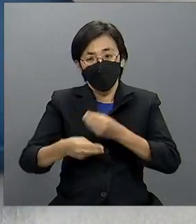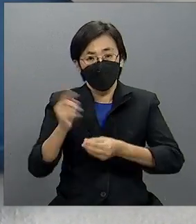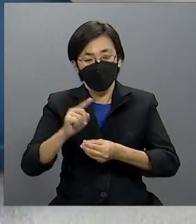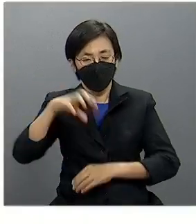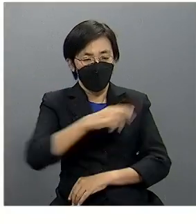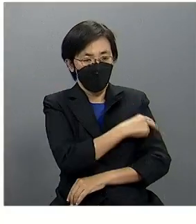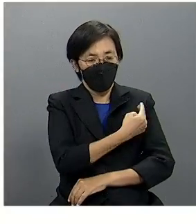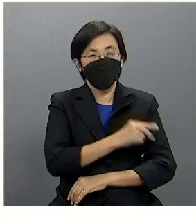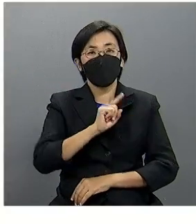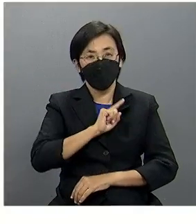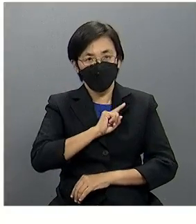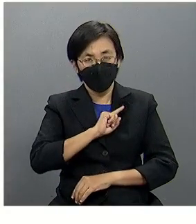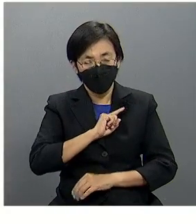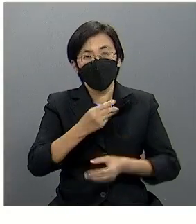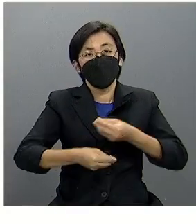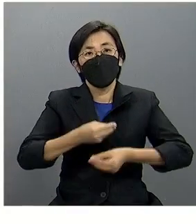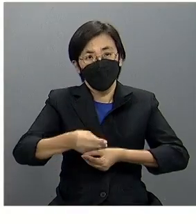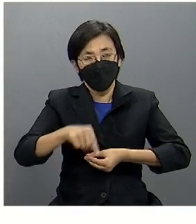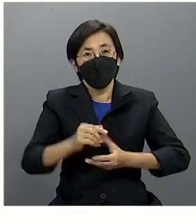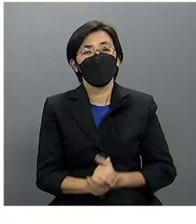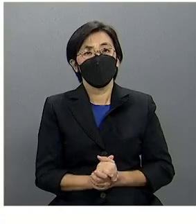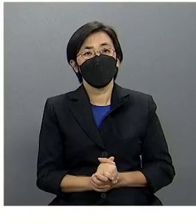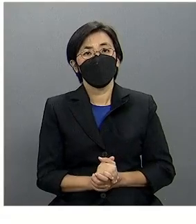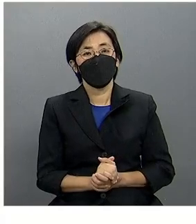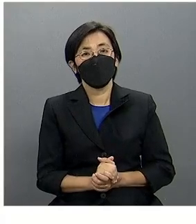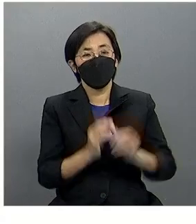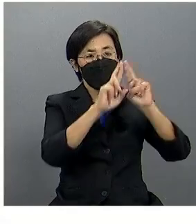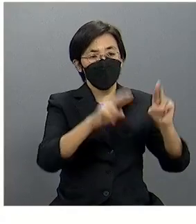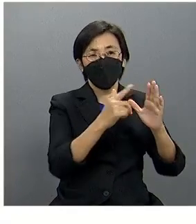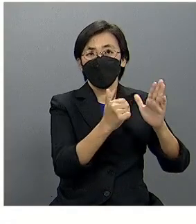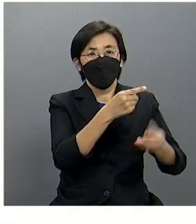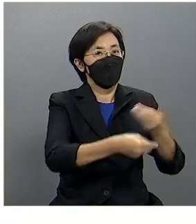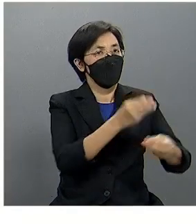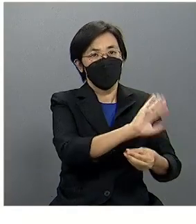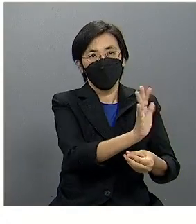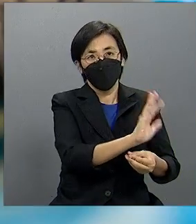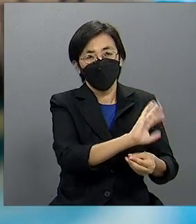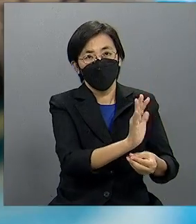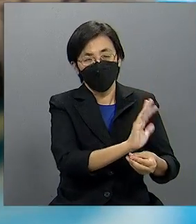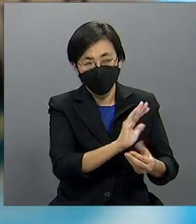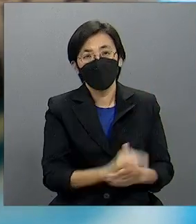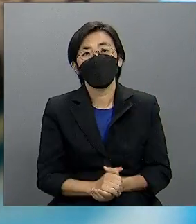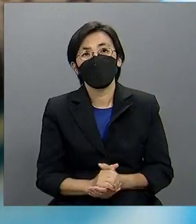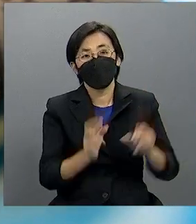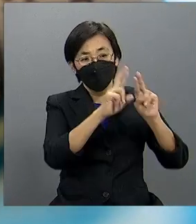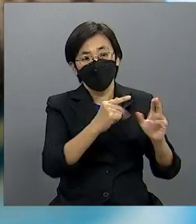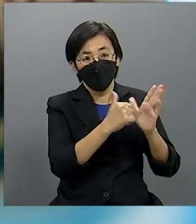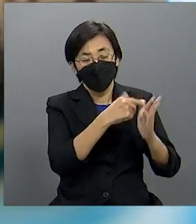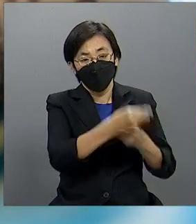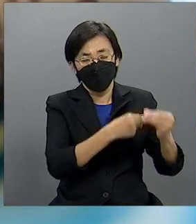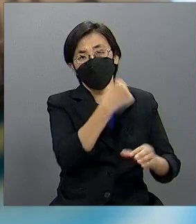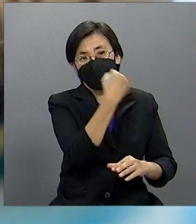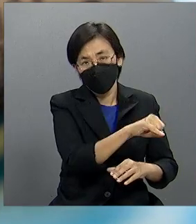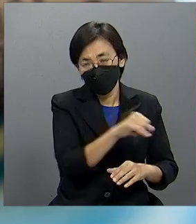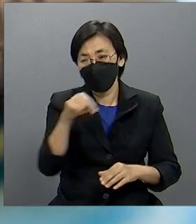ครับต้องสถานพยาบาลหมายความว่าขายในร้านยายังไม่ได้เลยครับร้านยาไหนขายเนี่ยก็ยังมีความผิดต้องอยู่ในโรงพยาบาลอย่างที่ผมบ